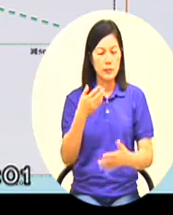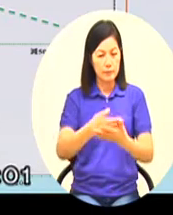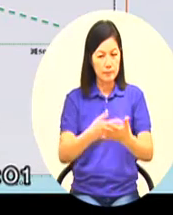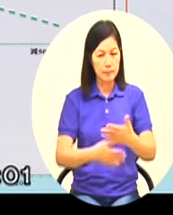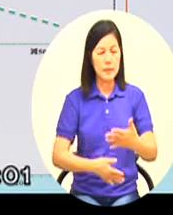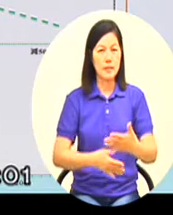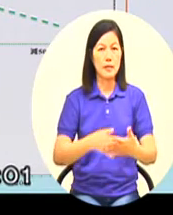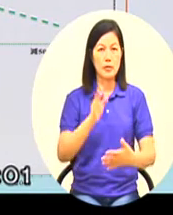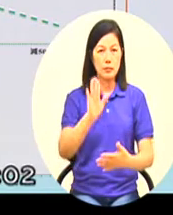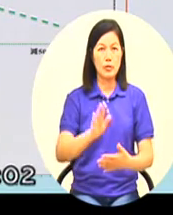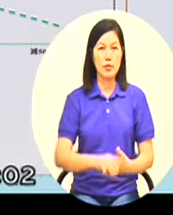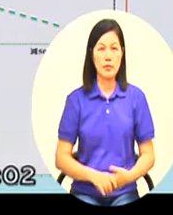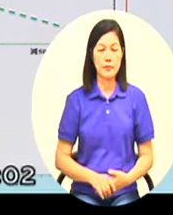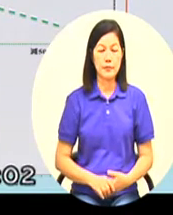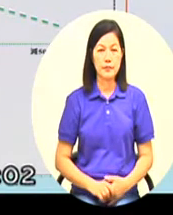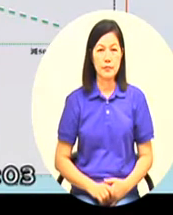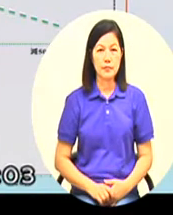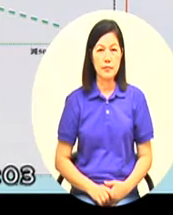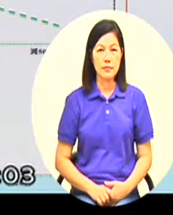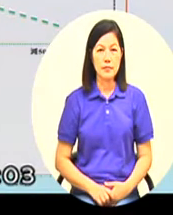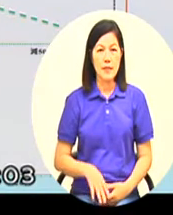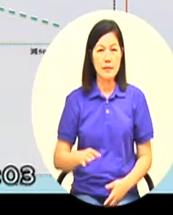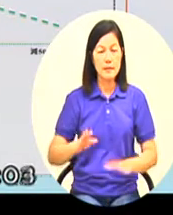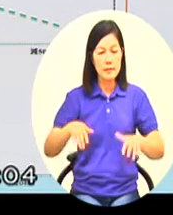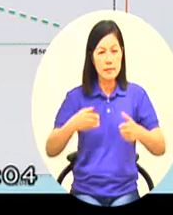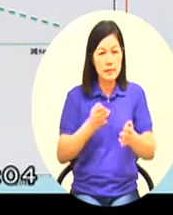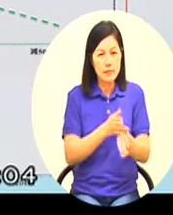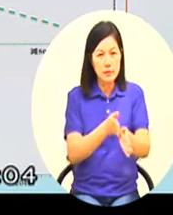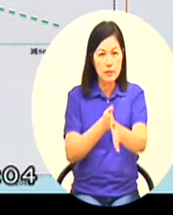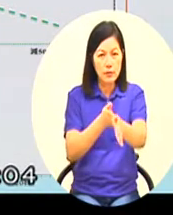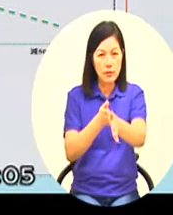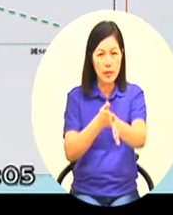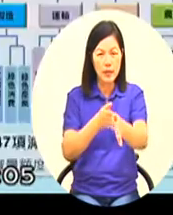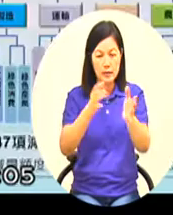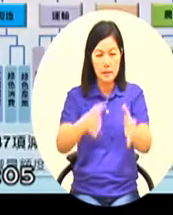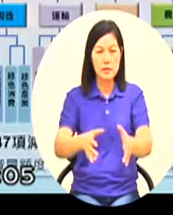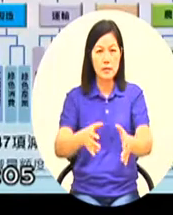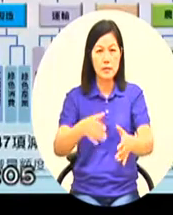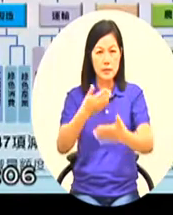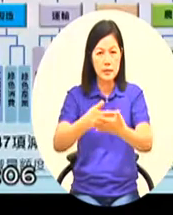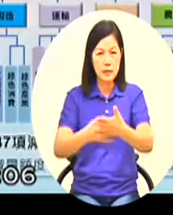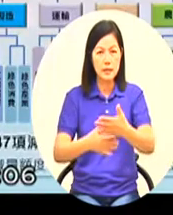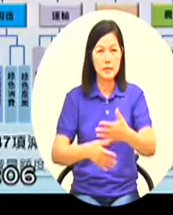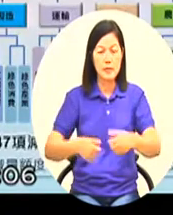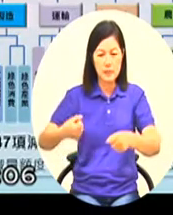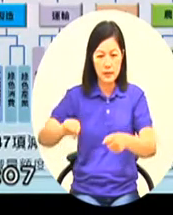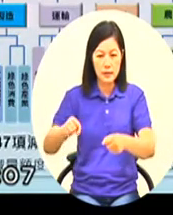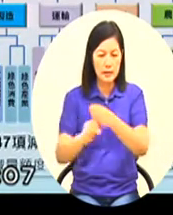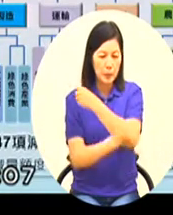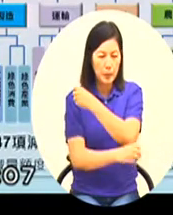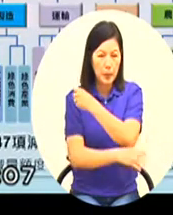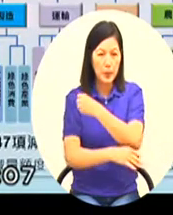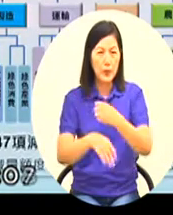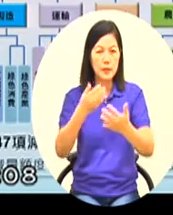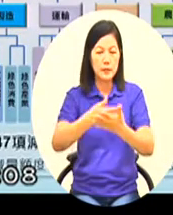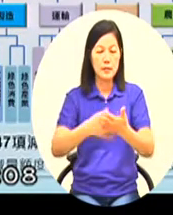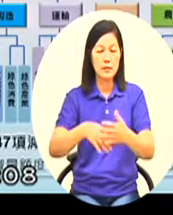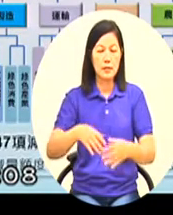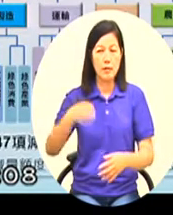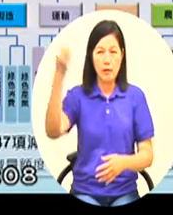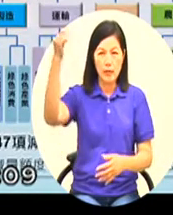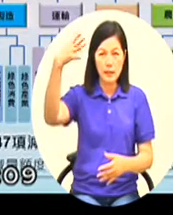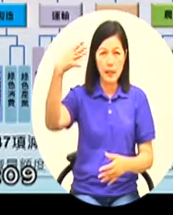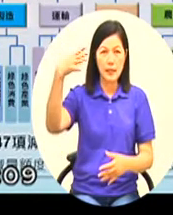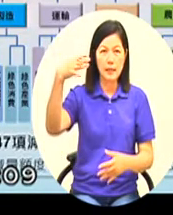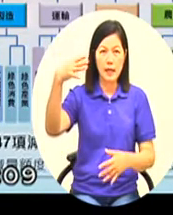含就推动这些，包含像轻轨的一个设施，减少汽机车的排放，太阳能发电的